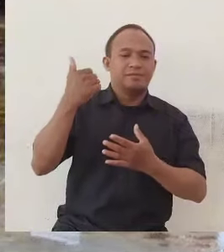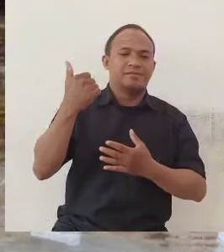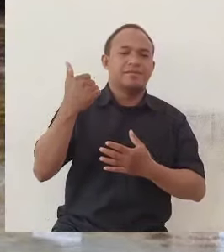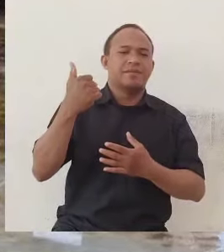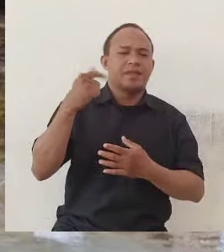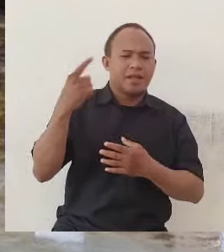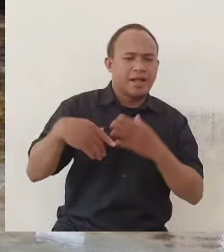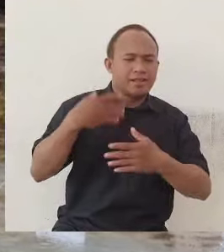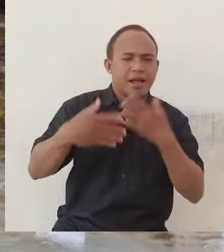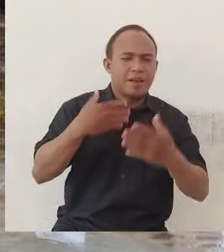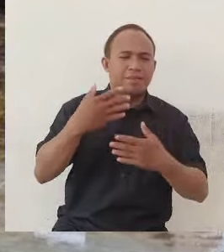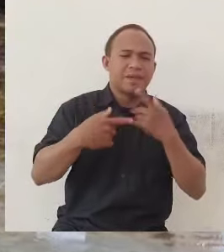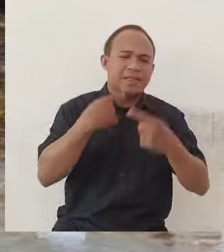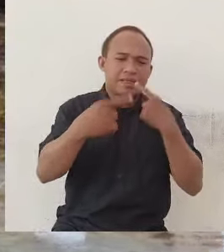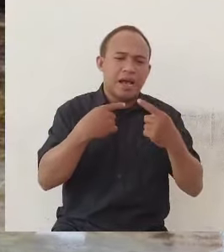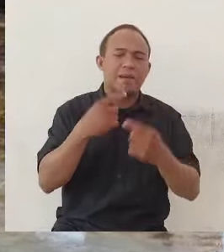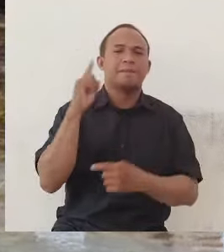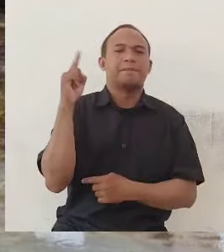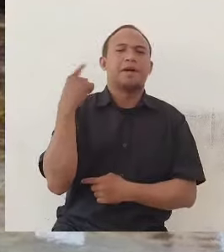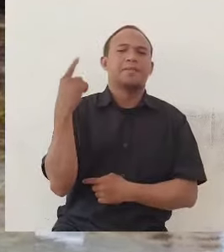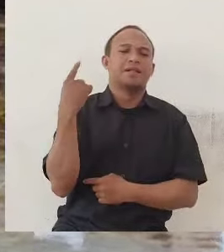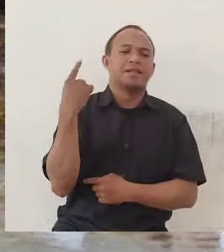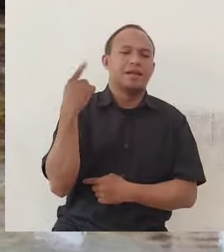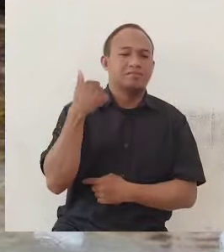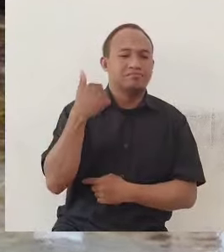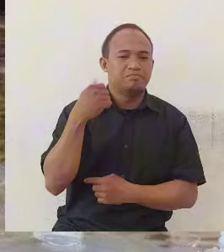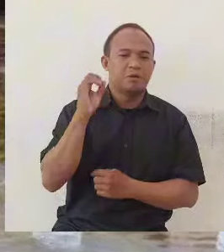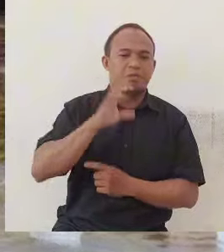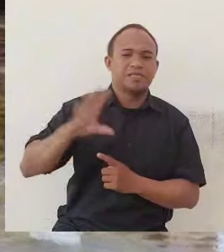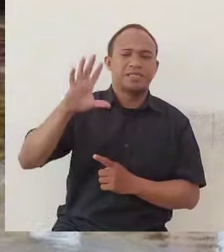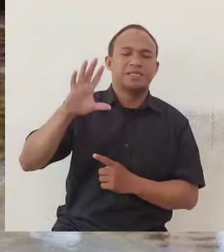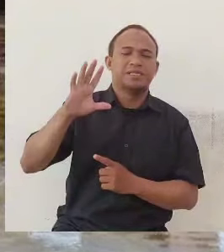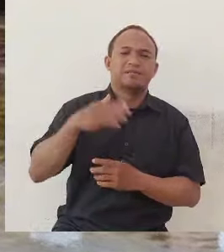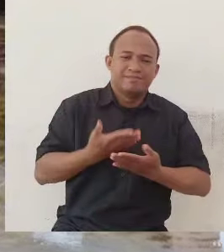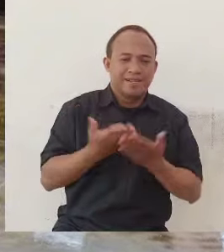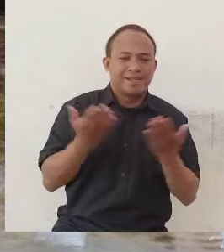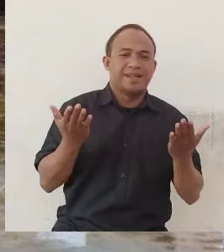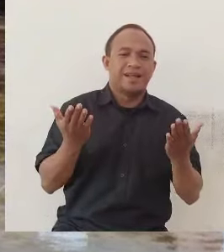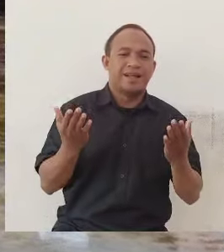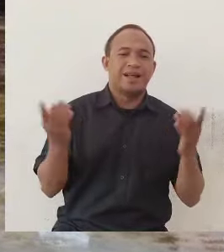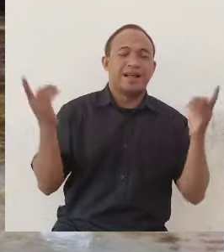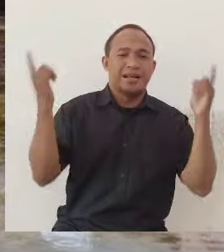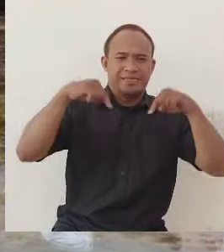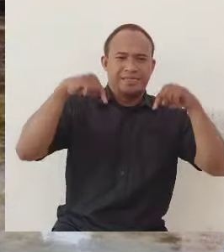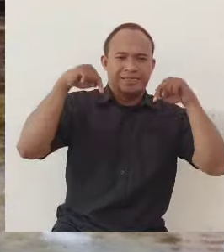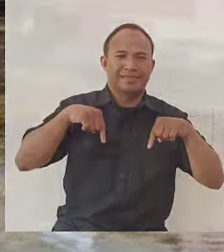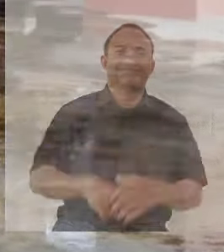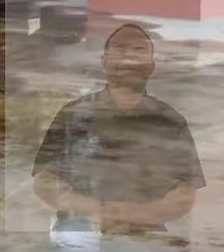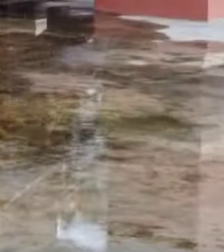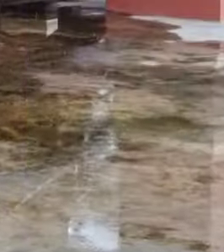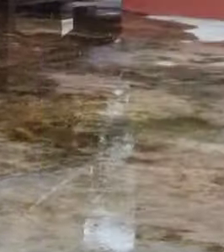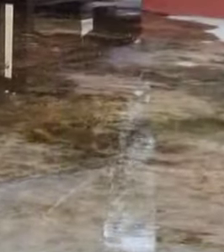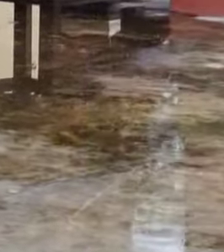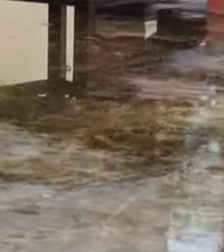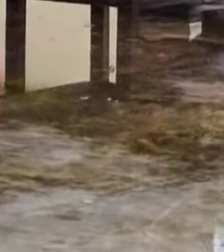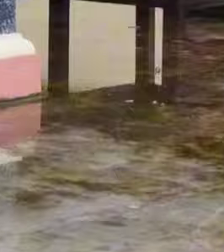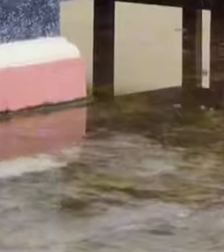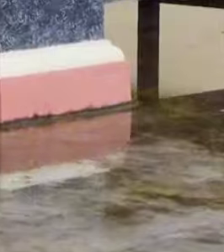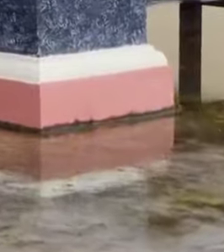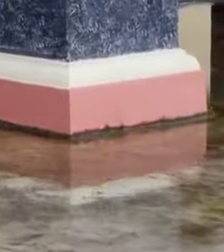bagikan, nanti juga beberapa berita-berita terkini dari pemerintah provinsi selama sepekan. Jangan kemana-mana ya.